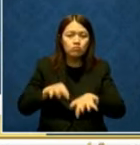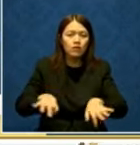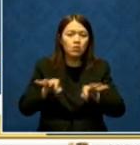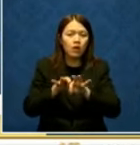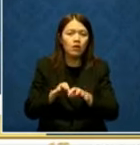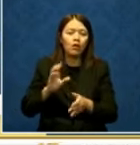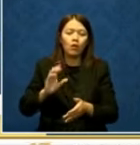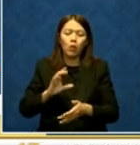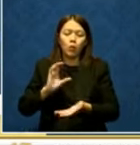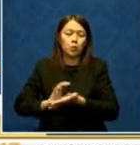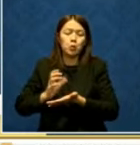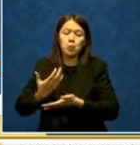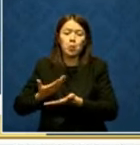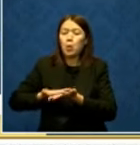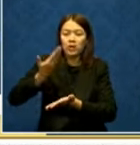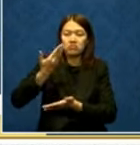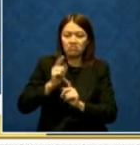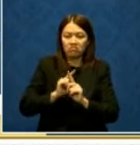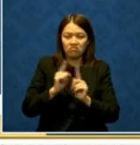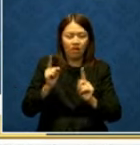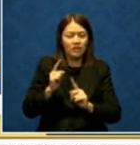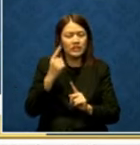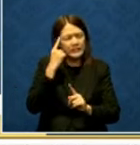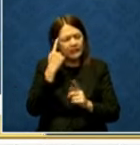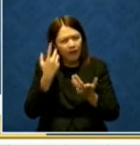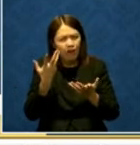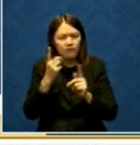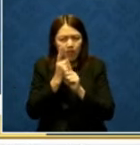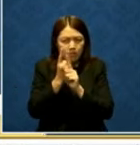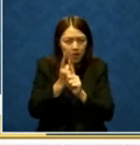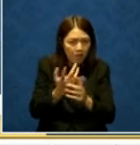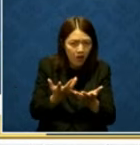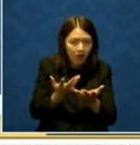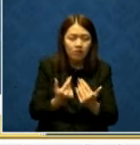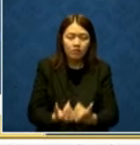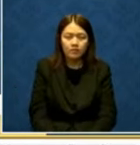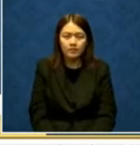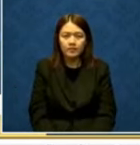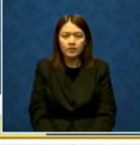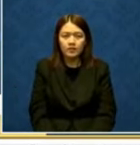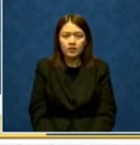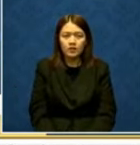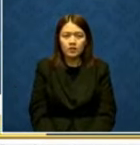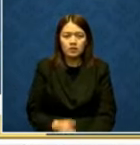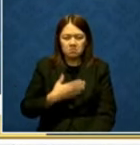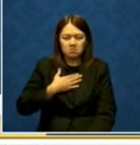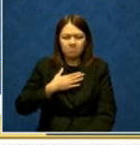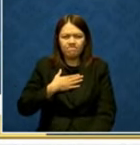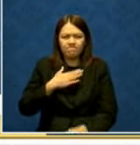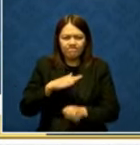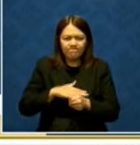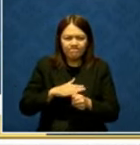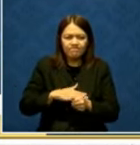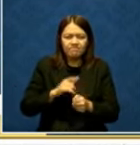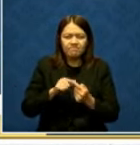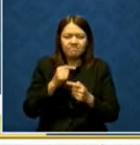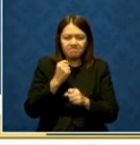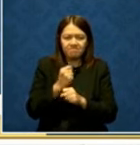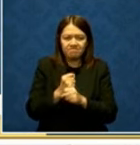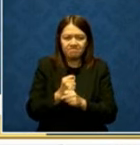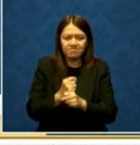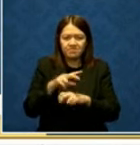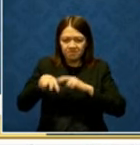ใช่นายทุนผู้ตรวจการมีจุดยืนเรื่องนี้อย่างไรและจะติดตามเรื่องนี้อย่างไรนะครับผมเห็นใจนะครับในเรื่องของเอ่อการดำเนินงาน